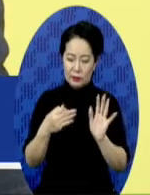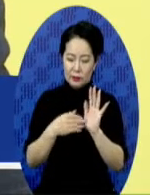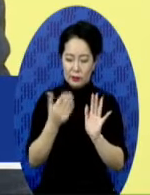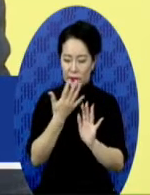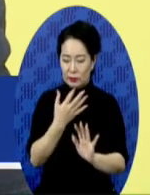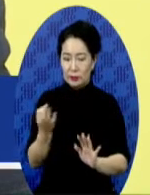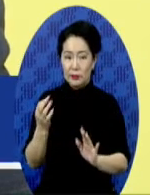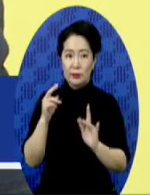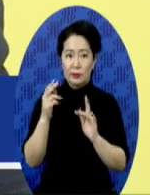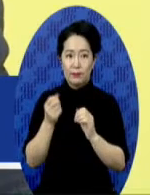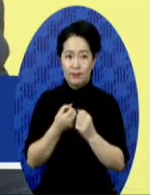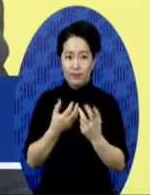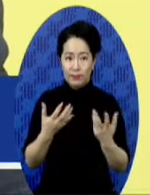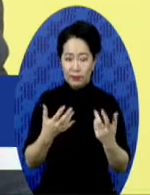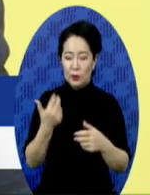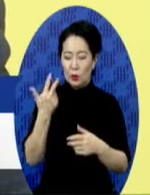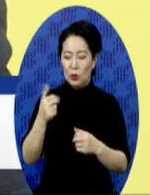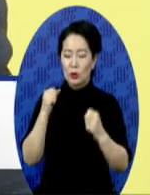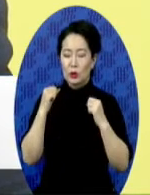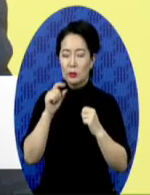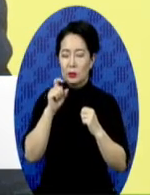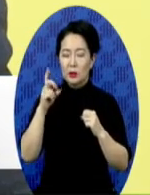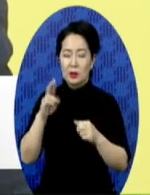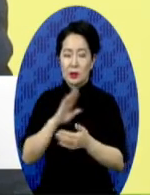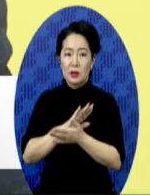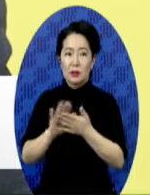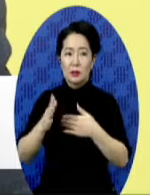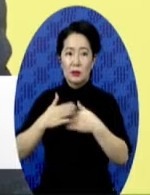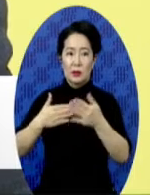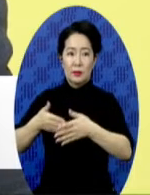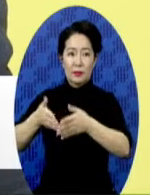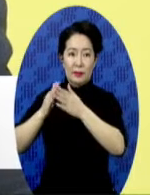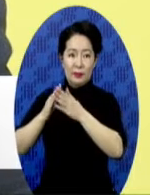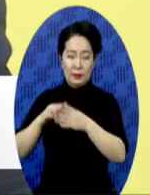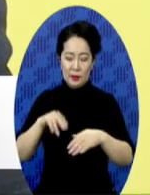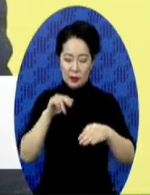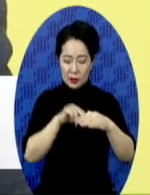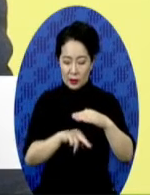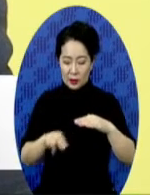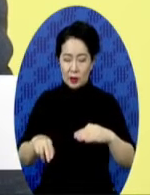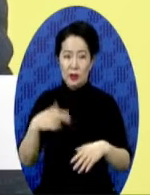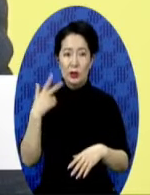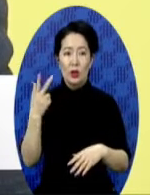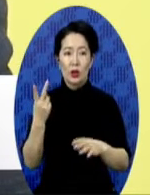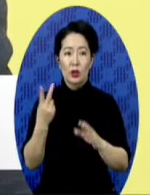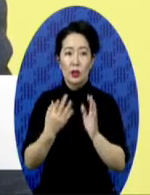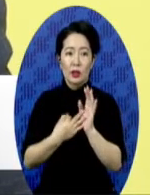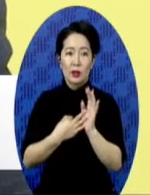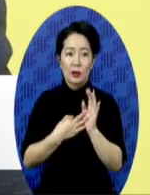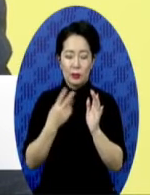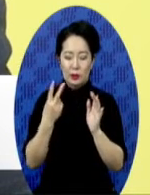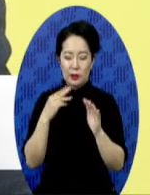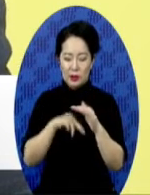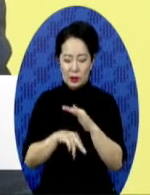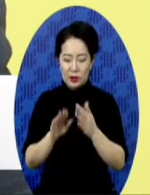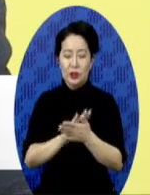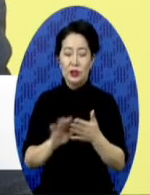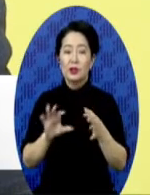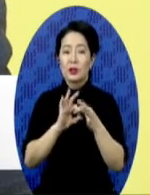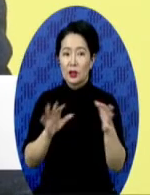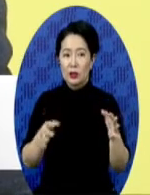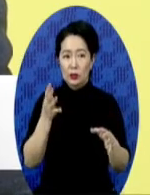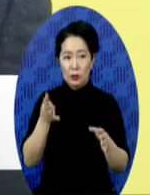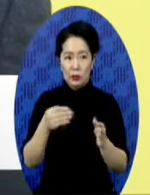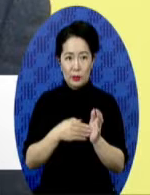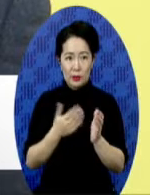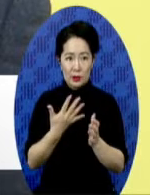за 3 спорт зал шинээр баригдсан. Мөн цэцэрлэгийн хувьд бол 28 цэцэрлэг шинээр ашиглалтанд орж 4500 одны хүчин чадал